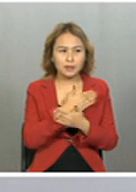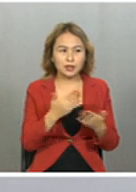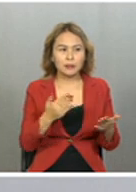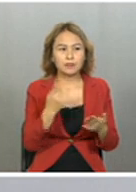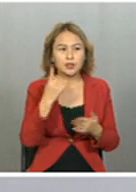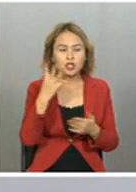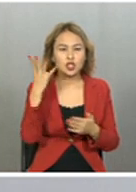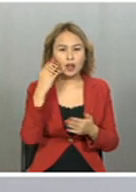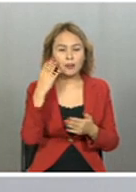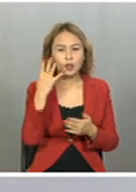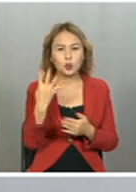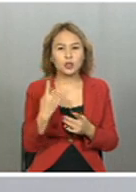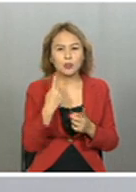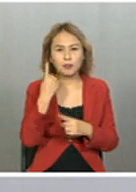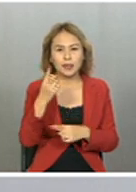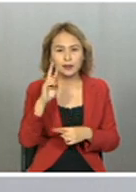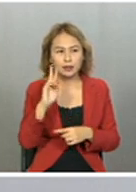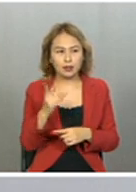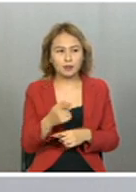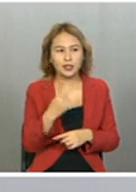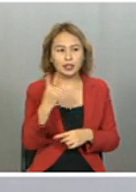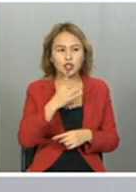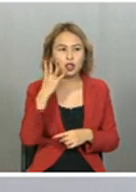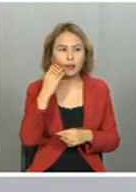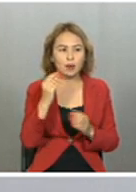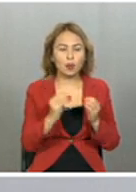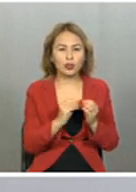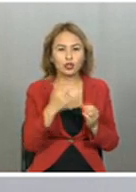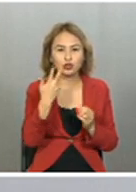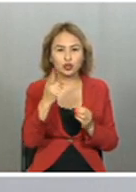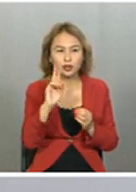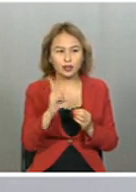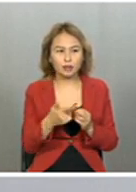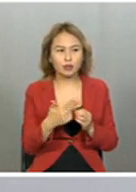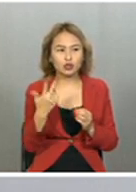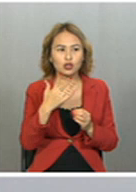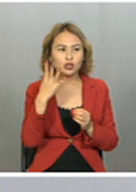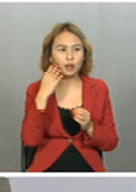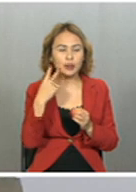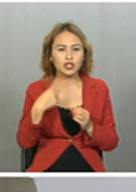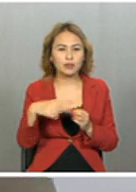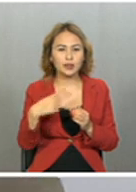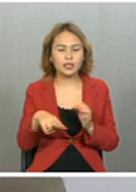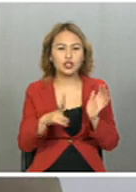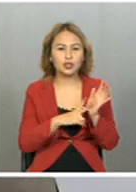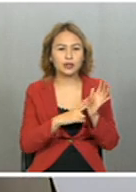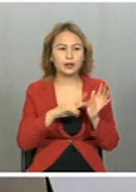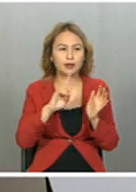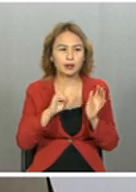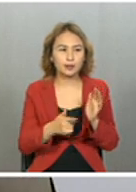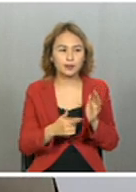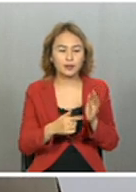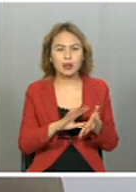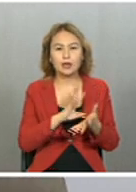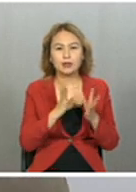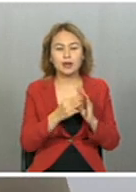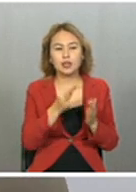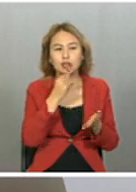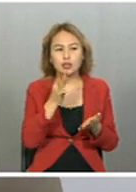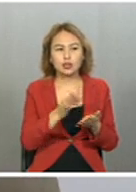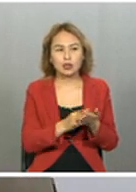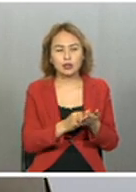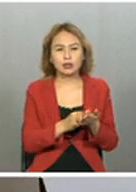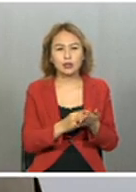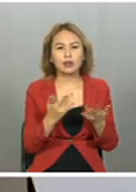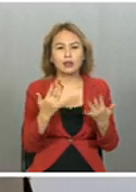алма 4-тен 1 килограмм, екінші алма 10-нан 3 килограмм, үшінші алма 20-дан 7 килограмм. Сұрақ, барлығы